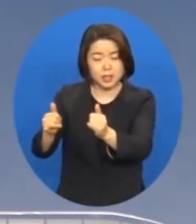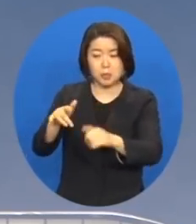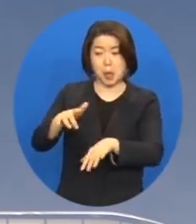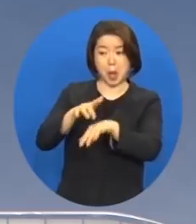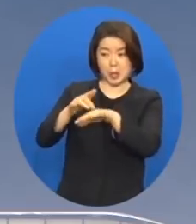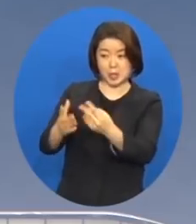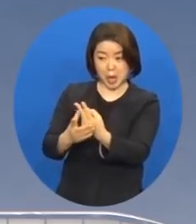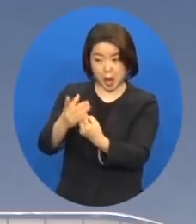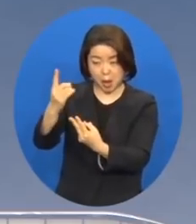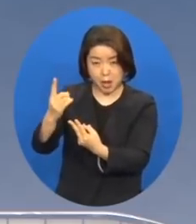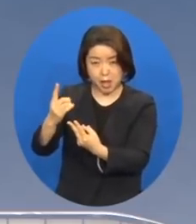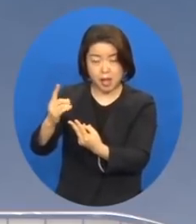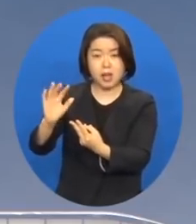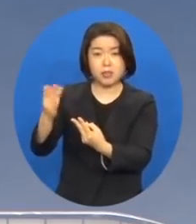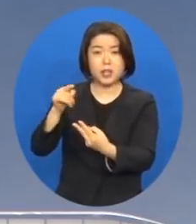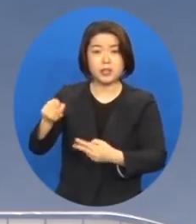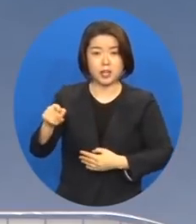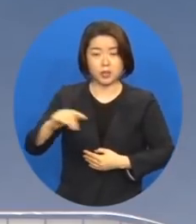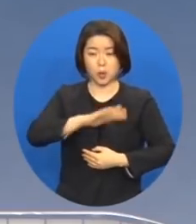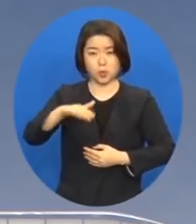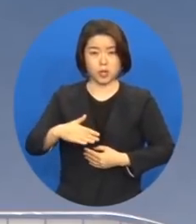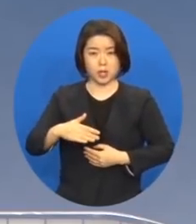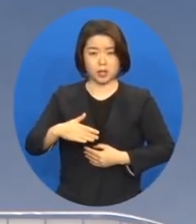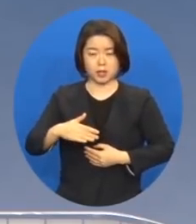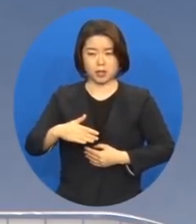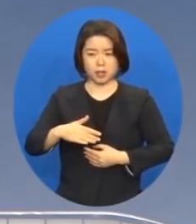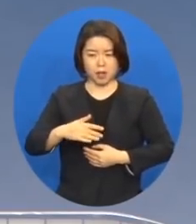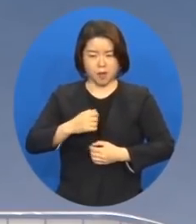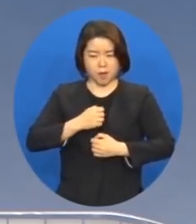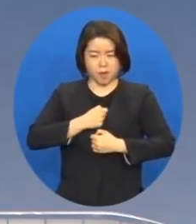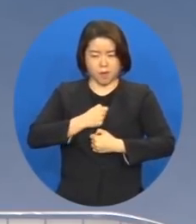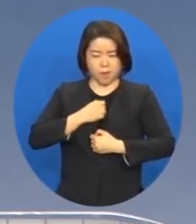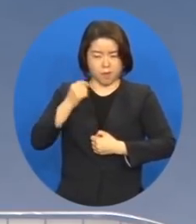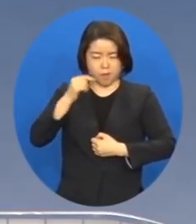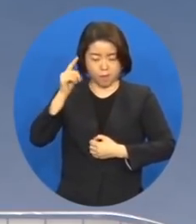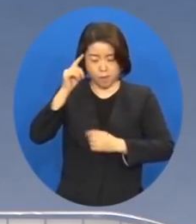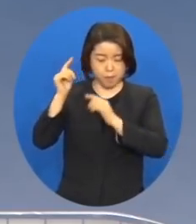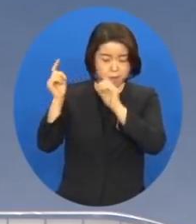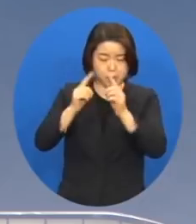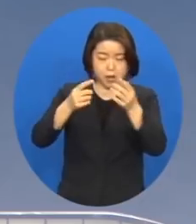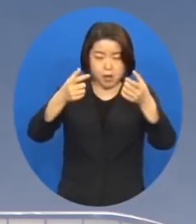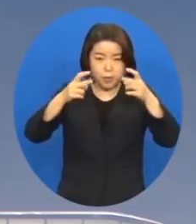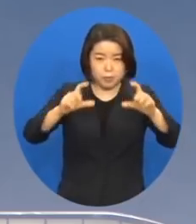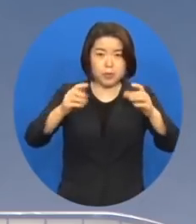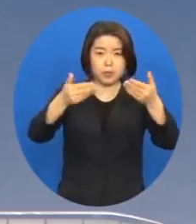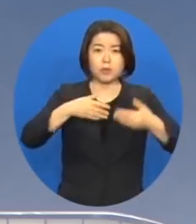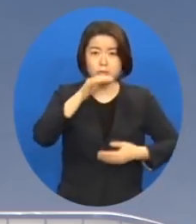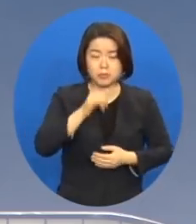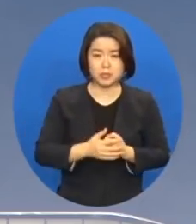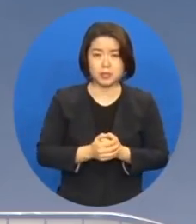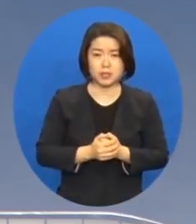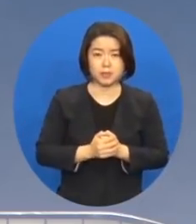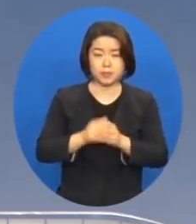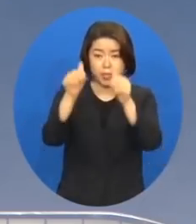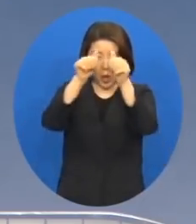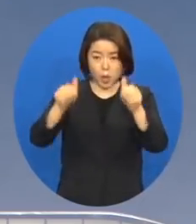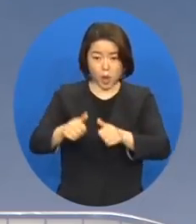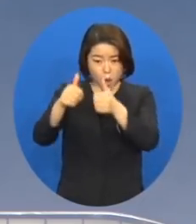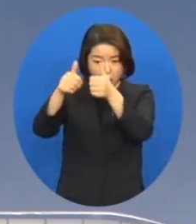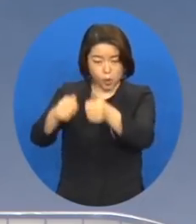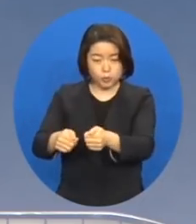한 몸이 된다는 것으로 우리에게 아주 경각심을 가르쳐주고 있어요. 여러분, 우상 숭배 죄가 왜